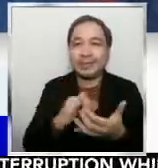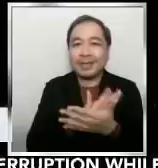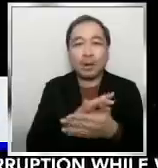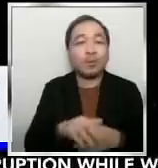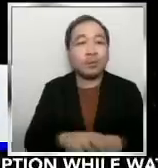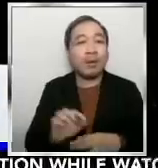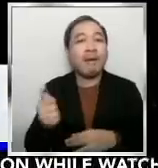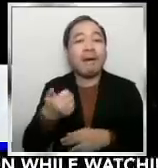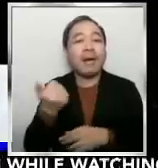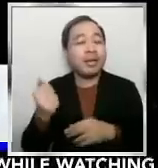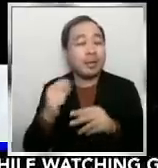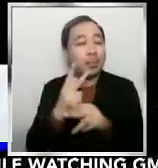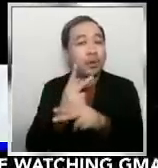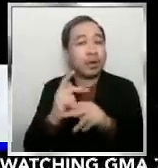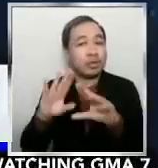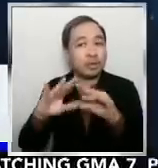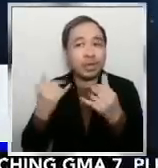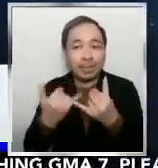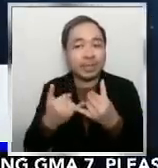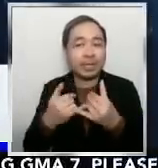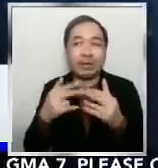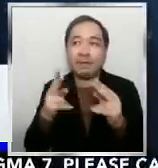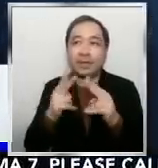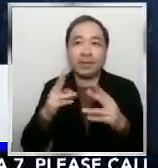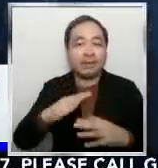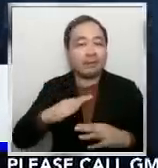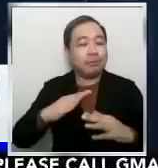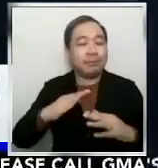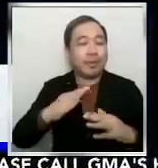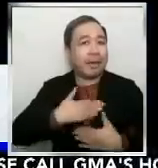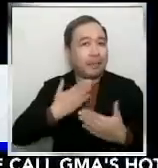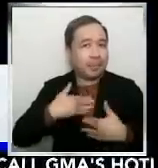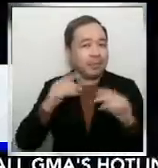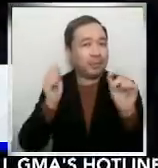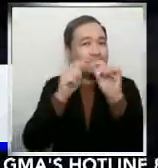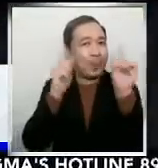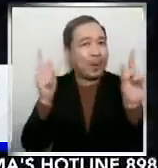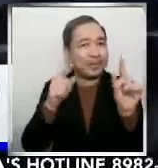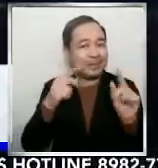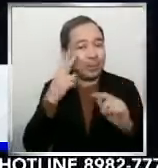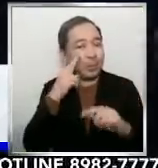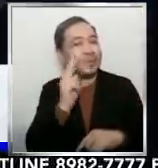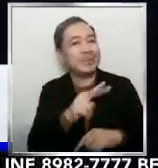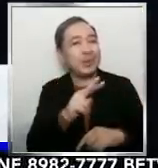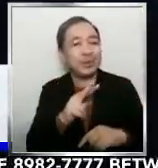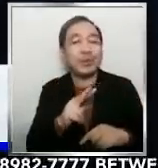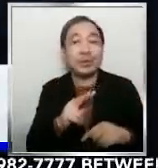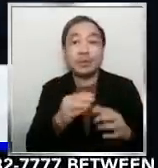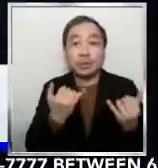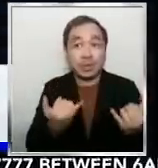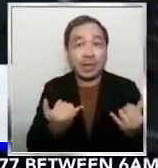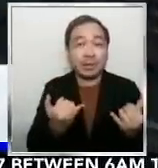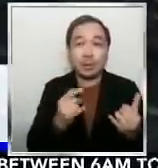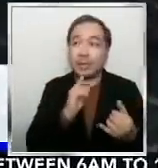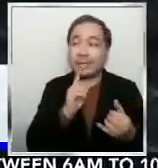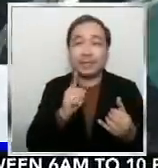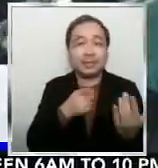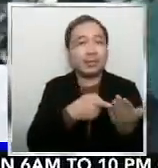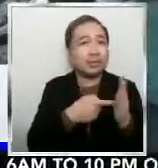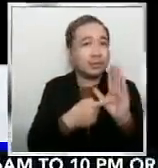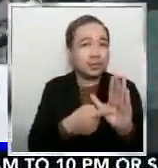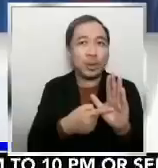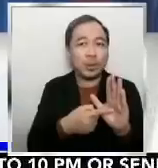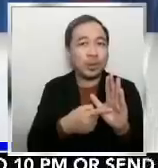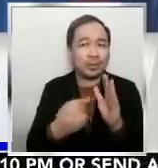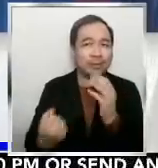very surprised that, you know, with what they saw. So, yung pala, no, if there's any indication and validation sa mga ginawa